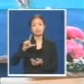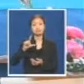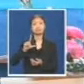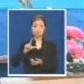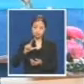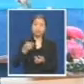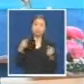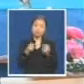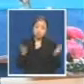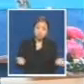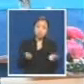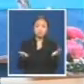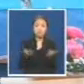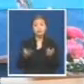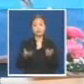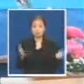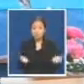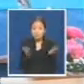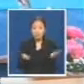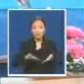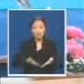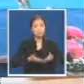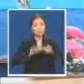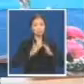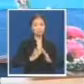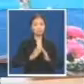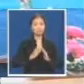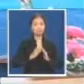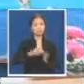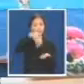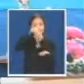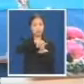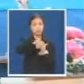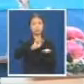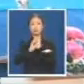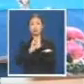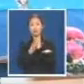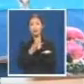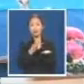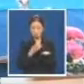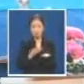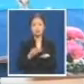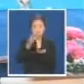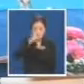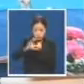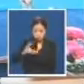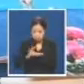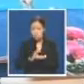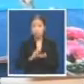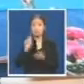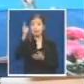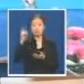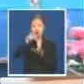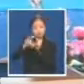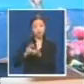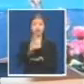การส่งเสริมการจัดตั้งกองทุนสวัสดิการชุมชนในพื้นที่ใหม่510กองทุน